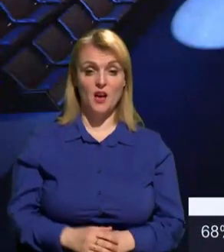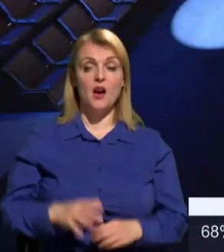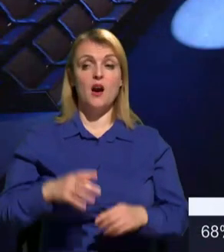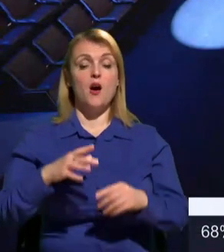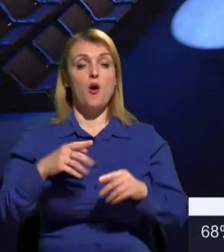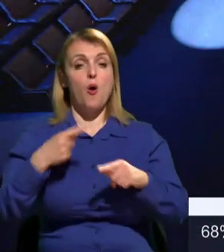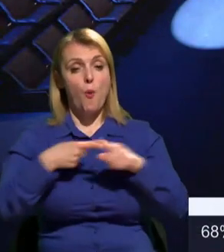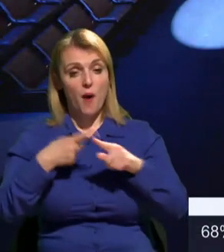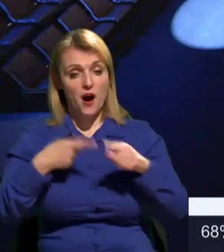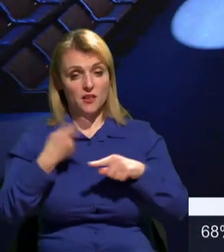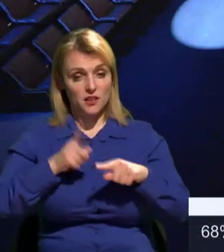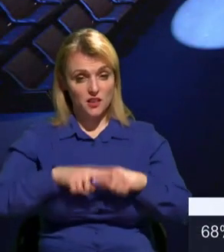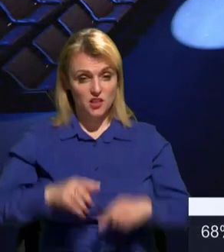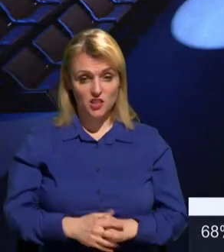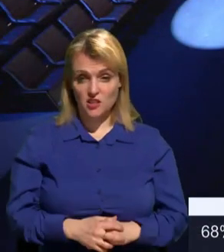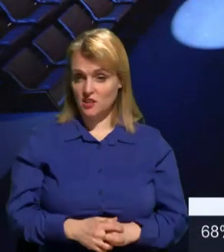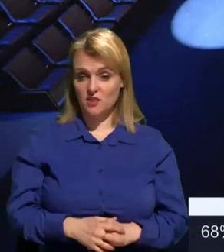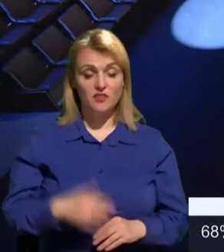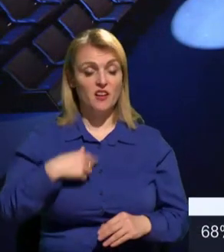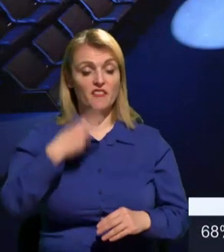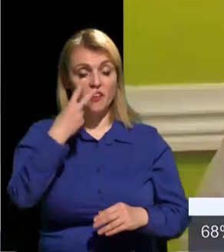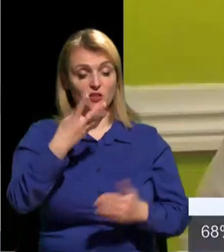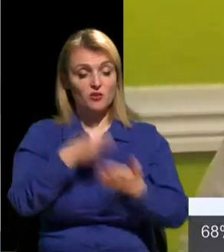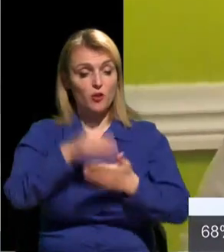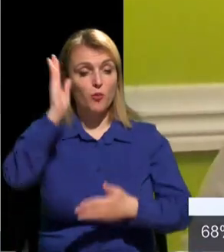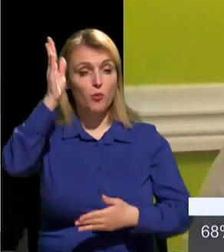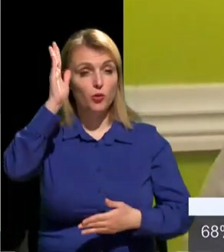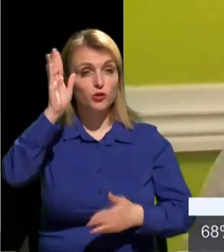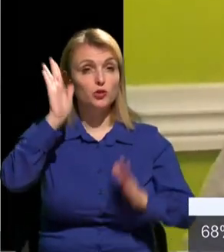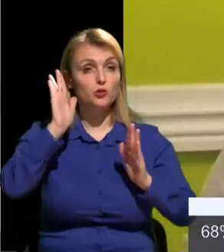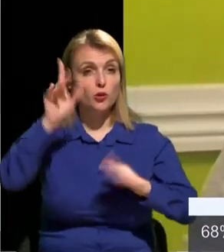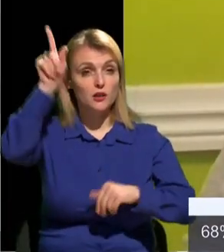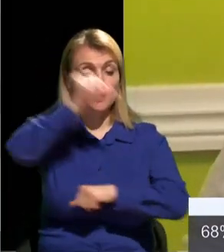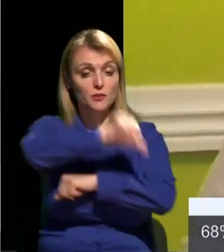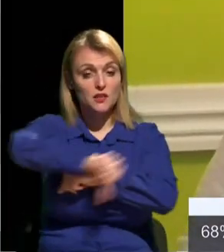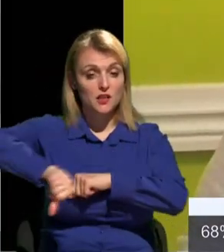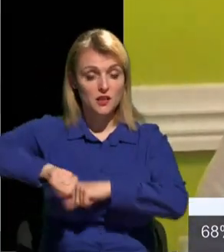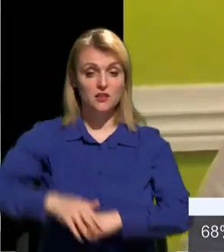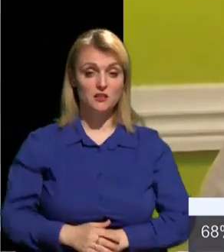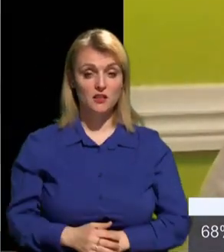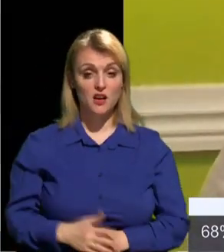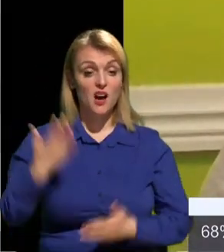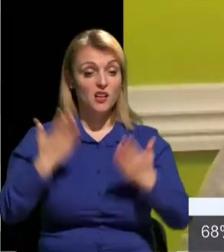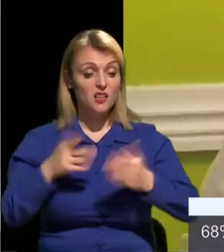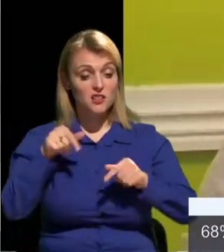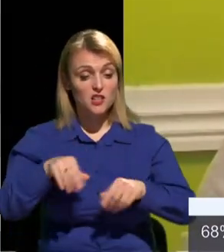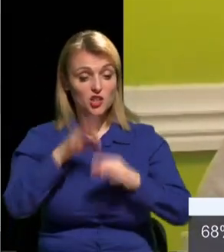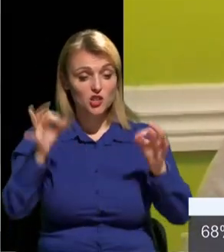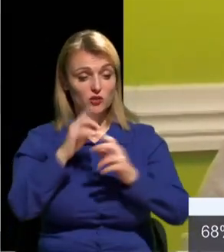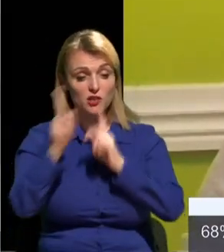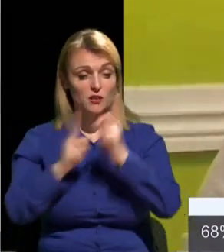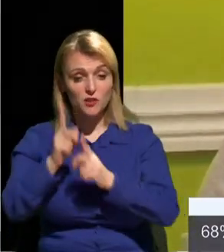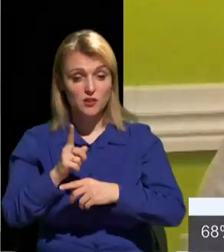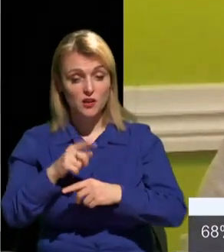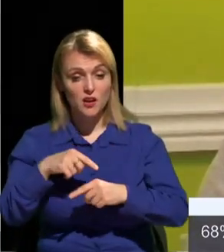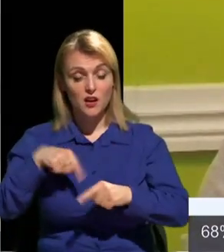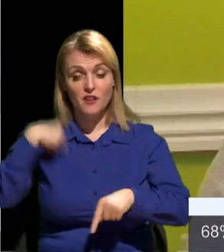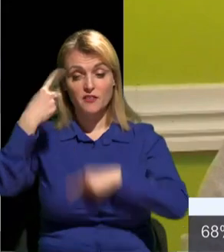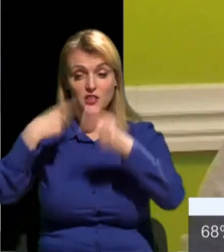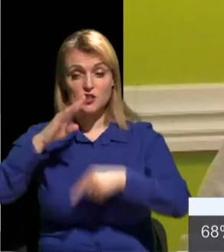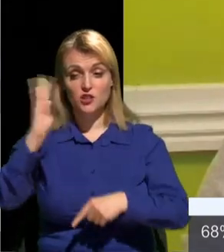țării. Întrebarea mea este următoarea. Dacă lucrurile nu se schimbă, da, și aici acum vreau să mai continui, dacă lucrurile nu se schimbă, la următorul